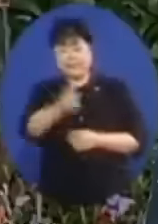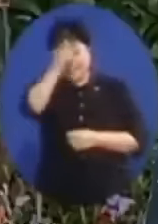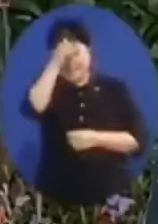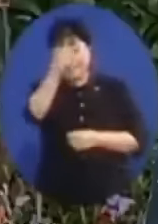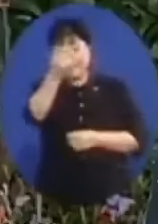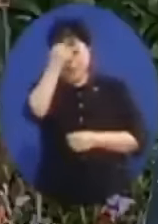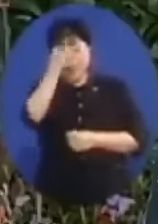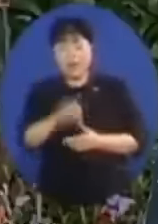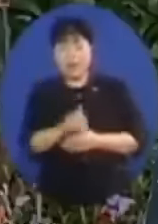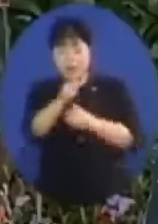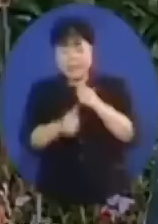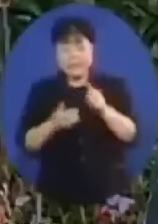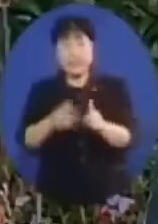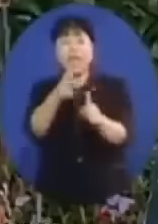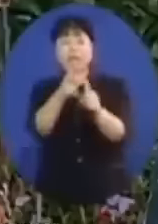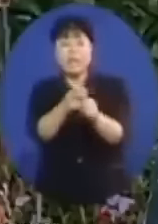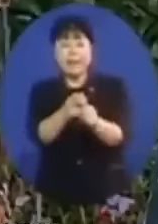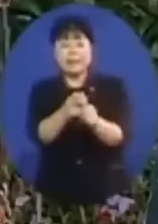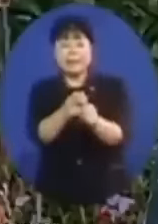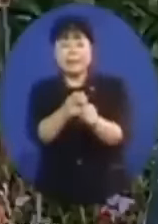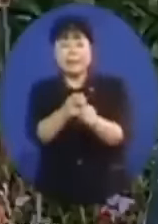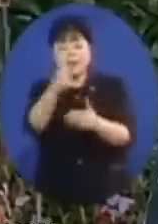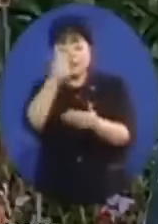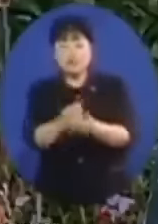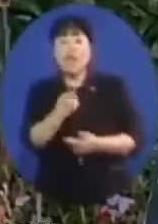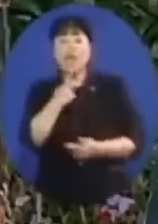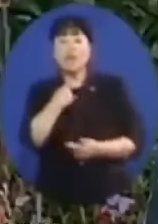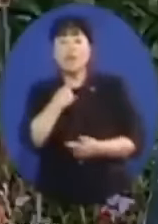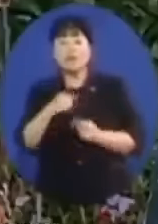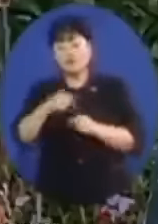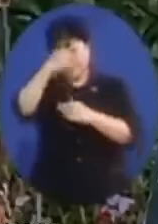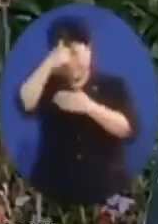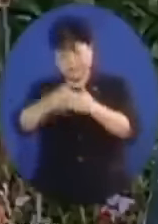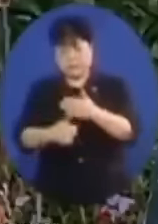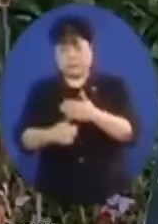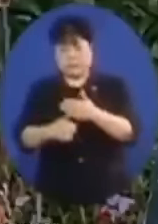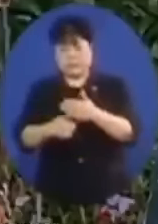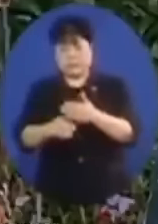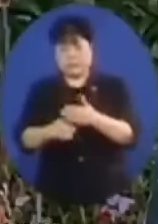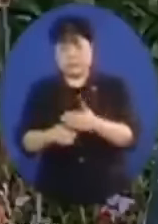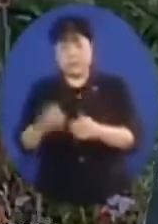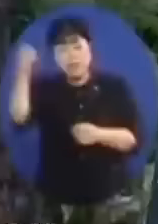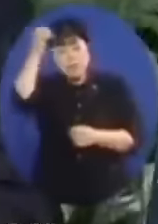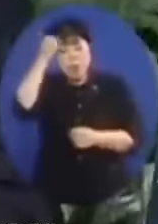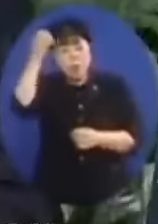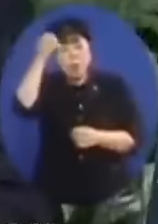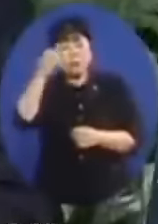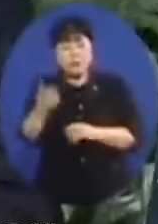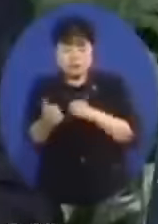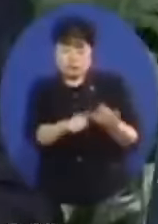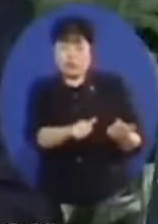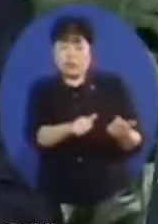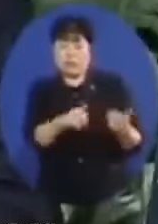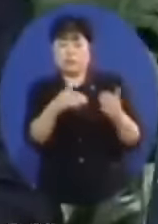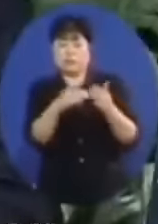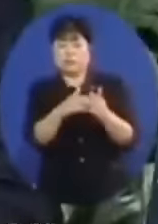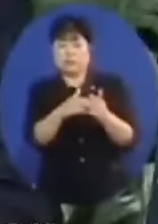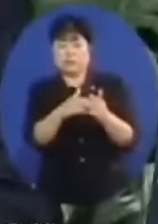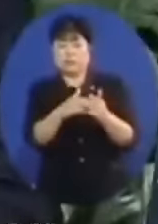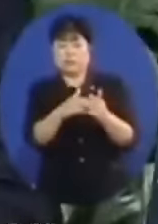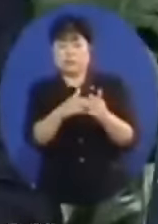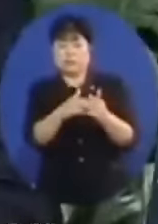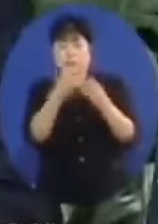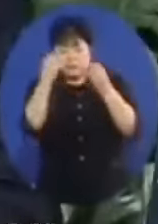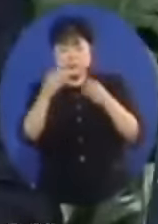아담과 하와가 하나님께 반역하고 죄를 짓고 타락함으로 그 영혼이 죽었습니다.